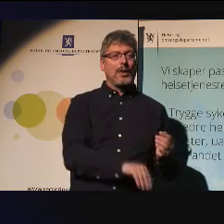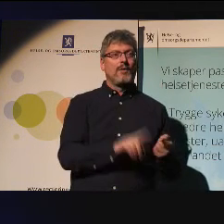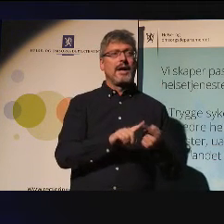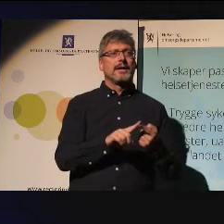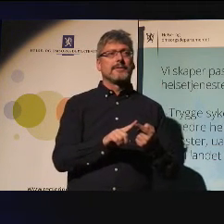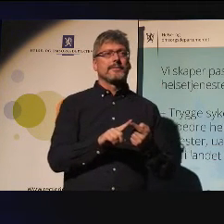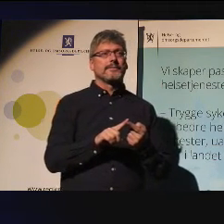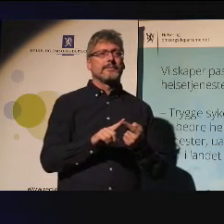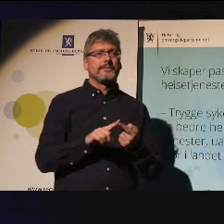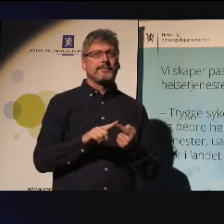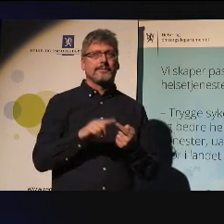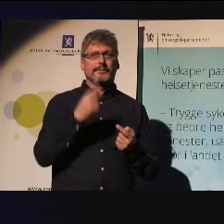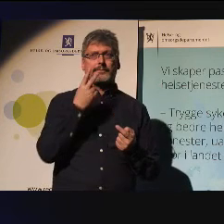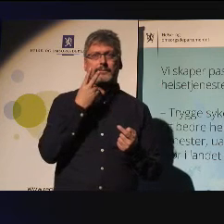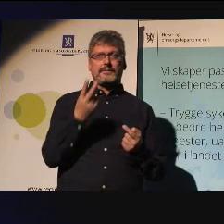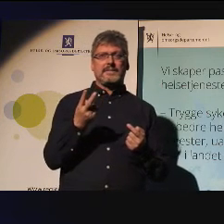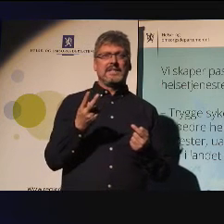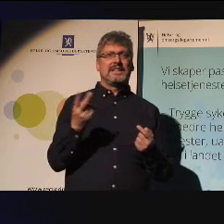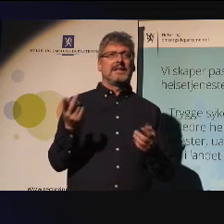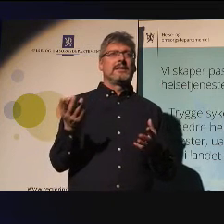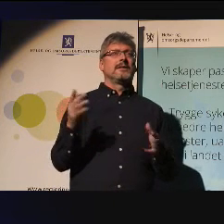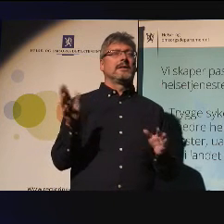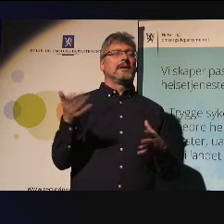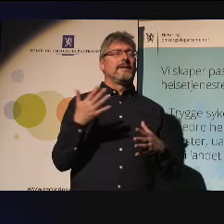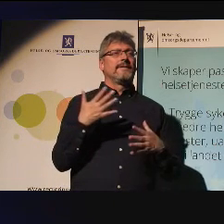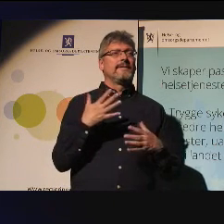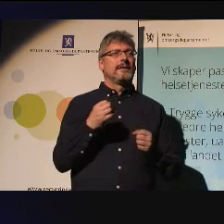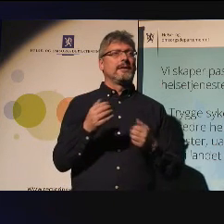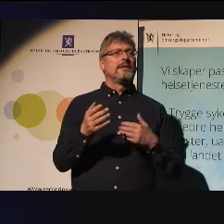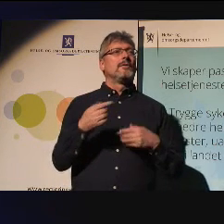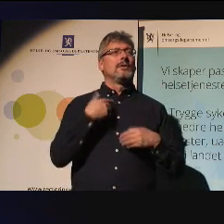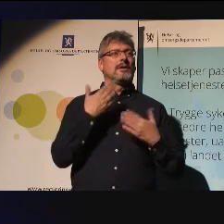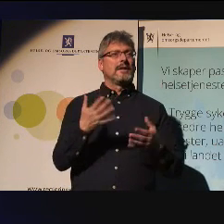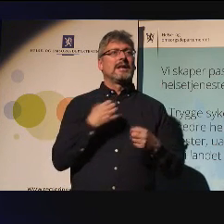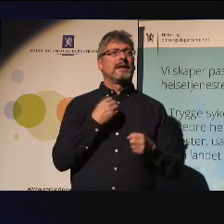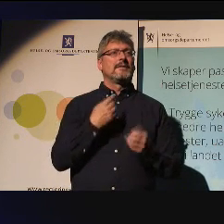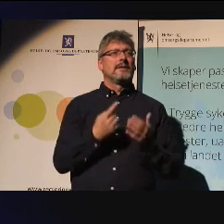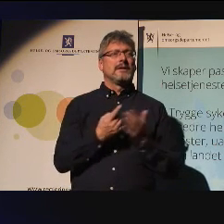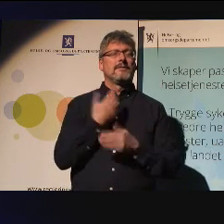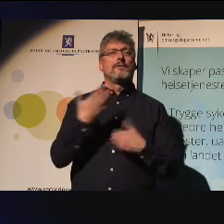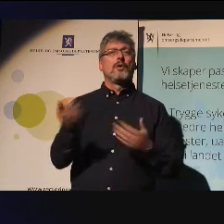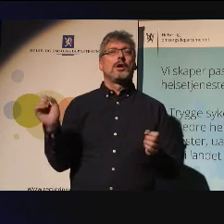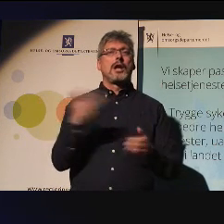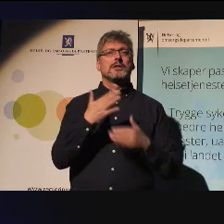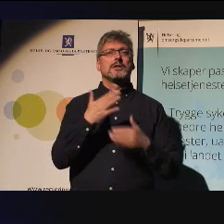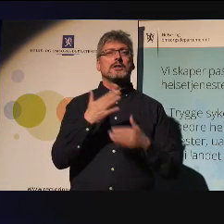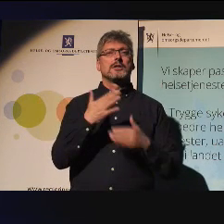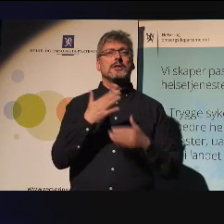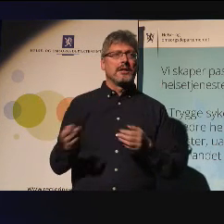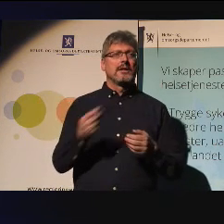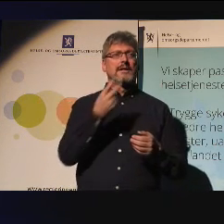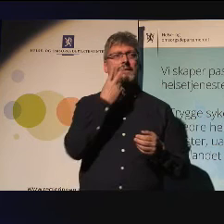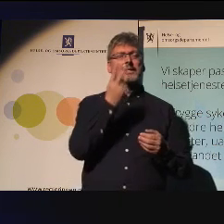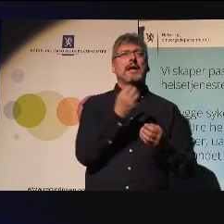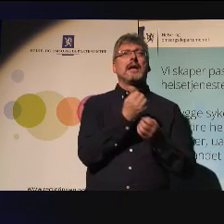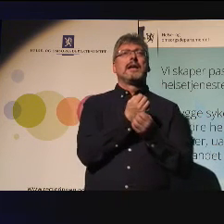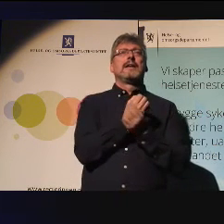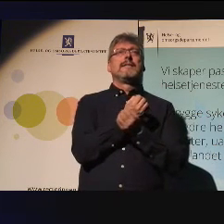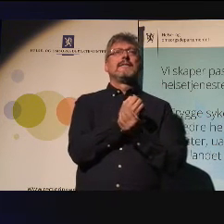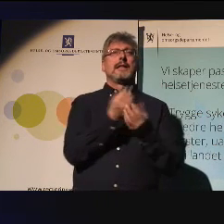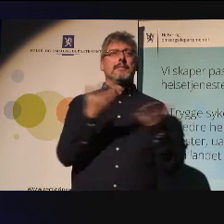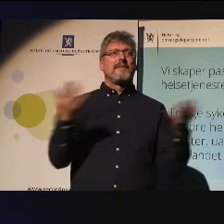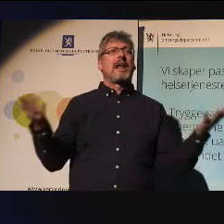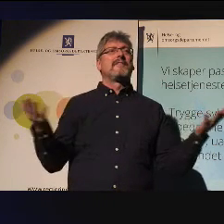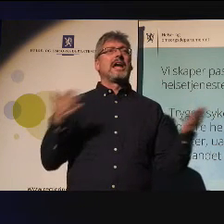at pakkeforløpene for kreft gir trygghet og raskere behandling. Vi ser at det blir flere psykologer